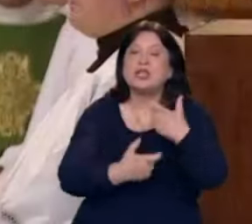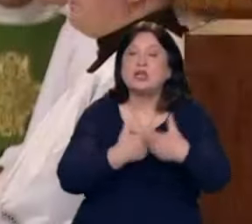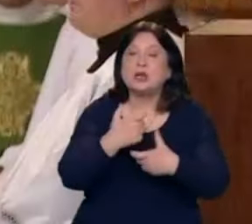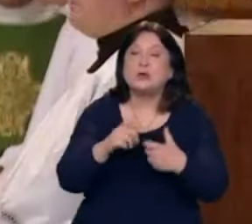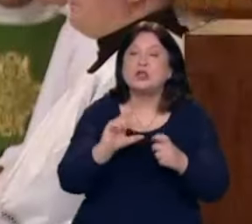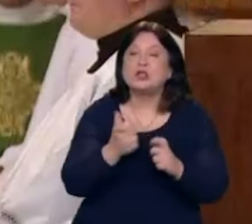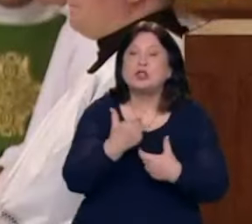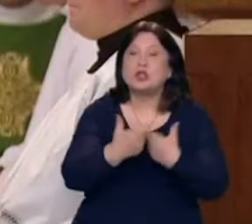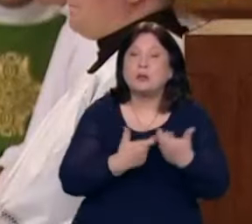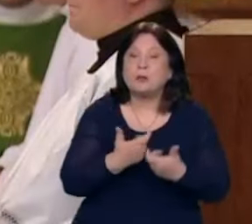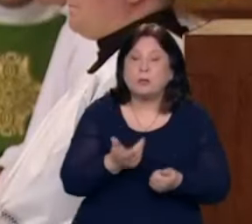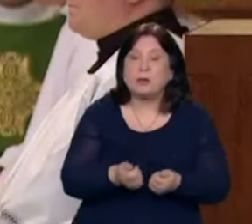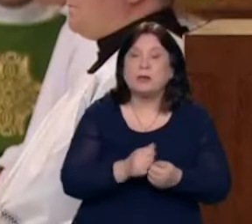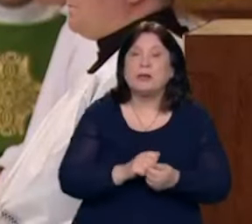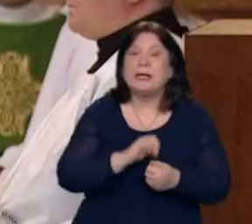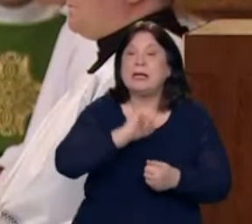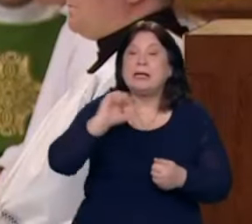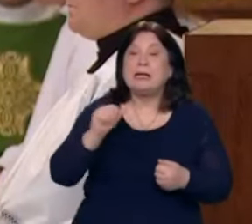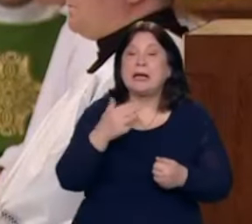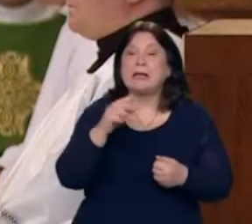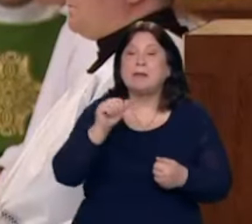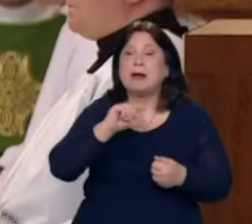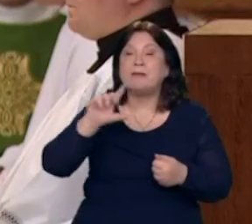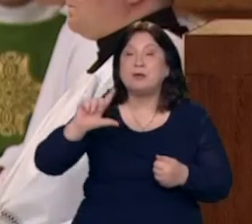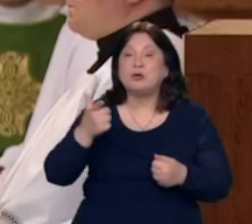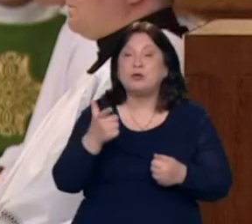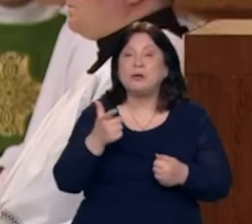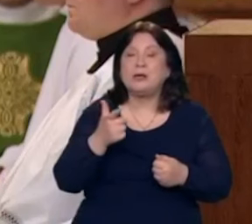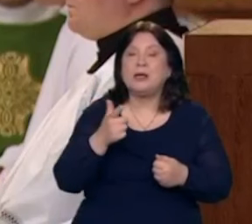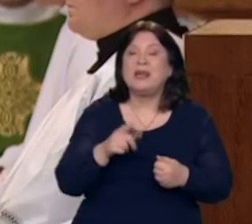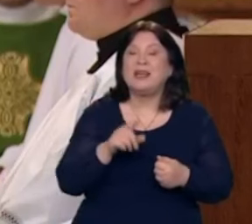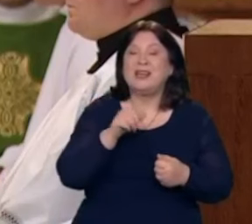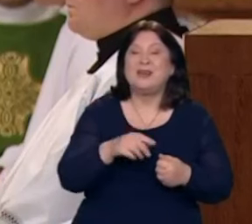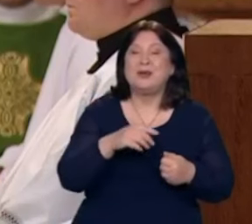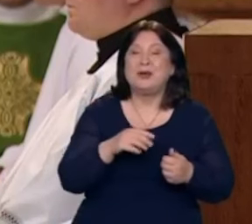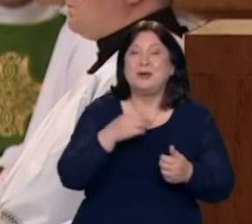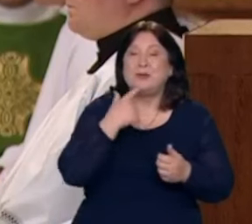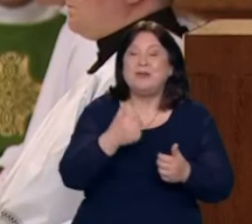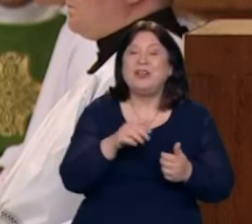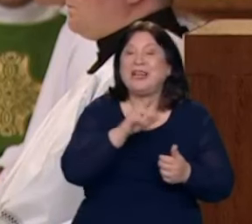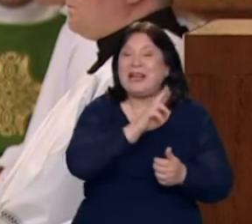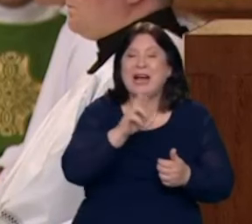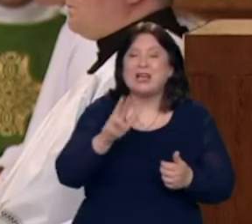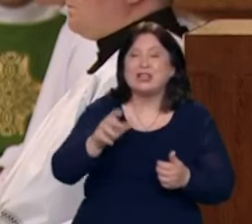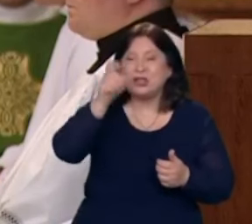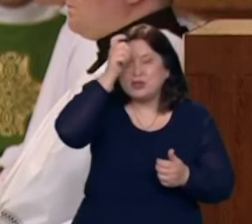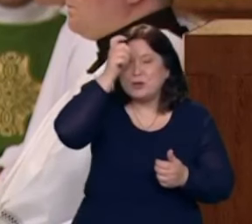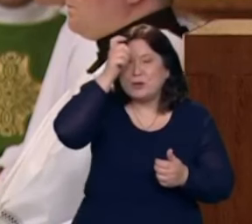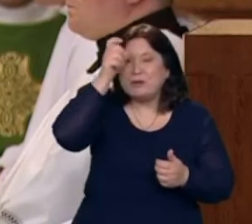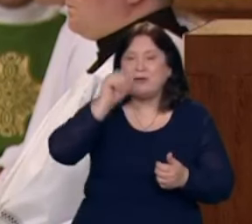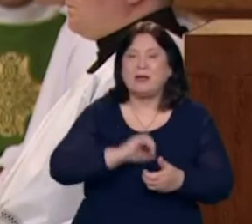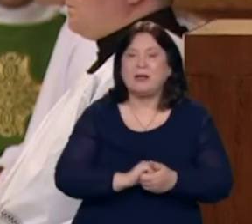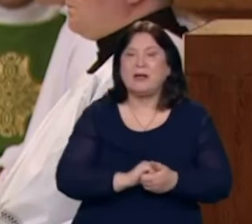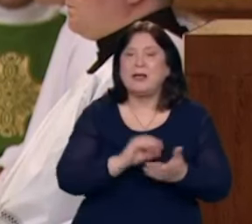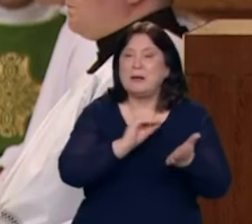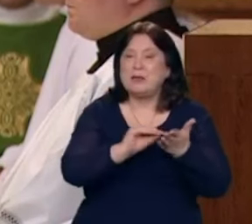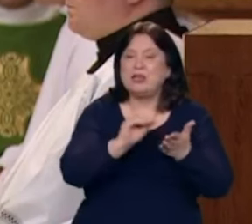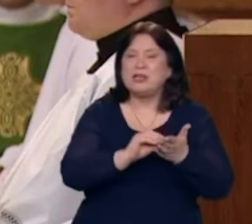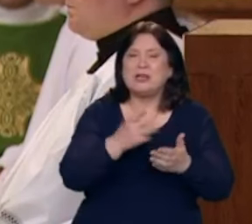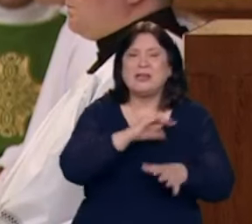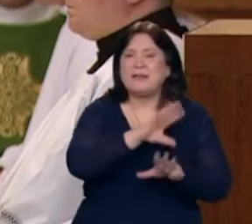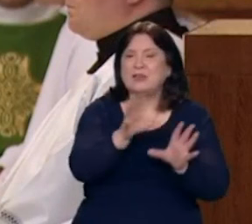siebie Paweł II odnosi do każdego człowieka pisząc nie wszyscy